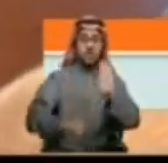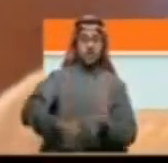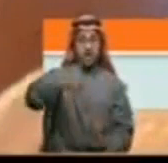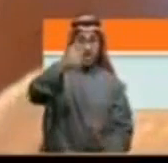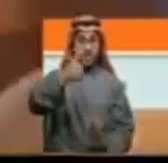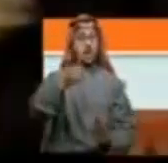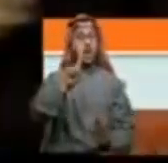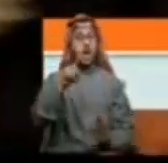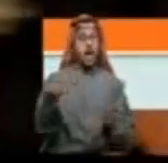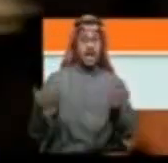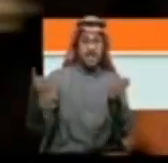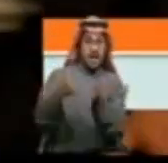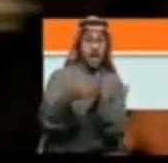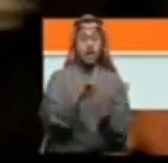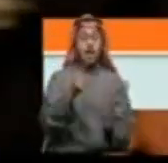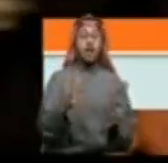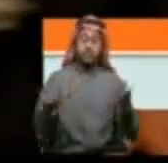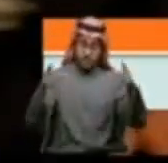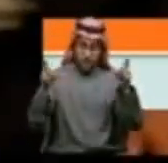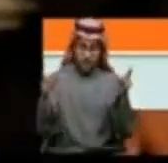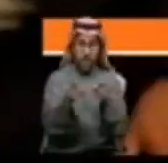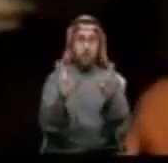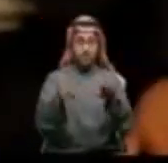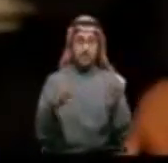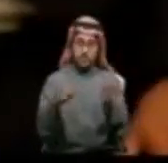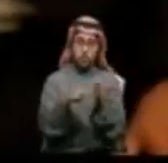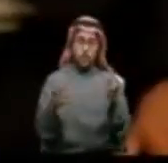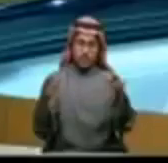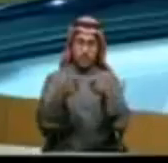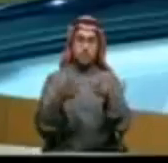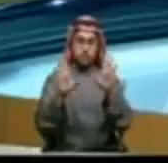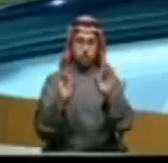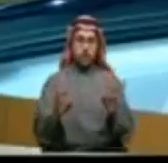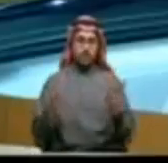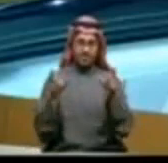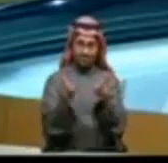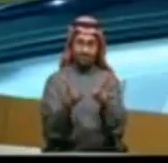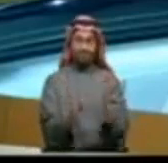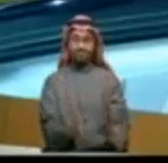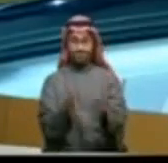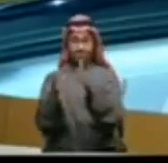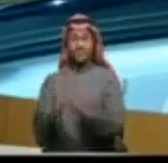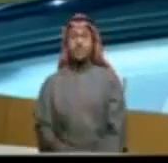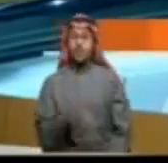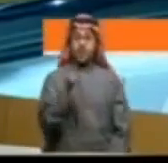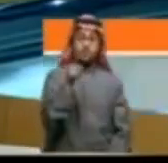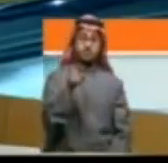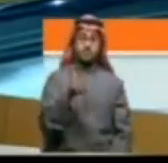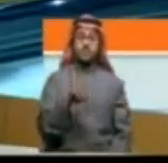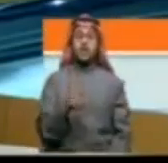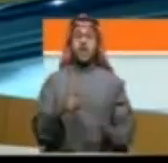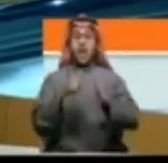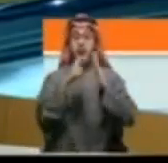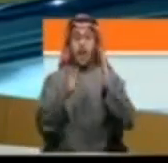لا يعني نهاية دور التحالف الدولي. في غضون ذلك جددت قوات